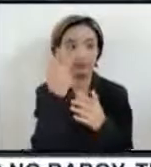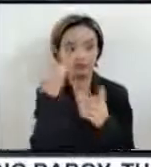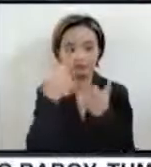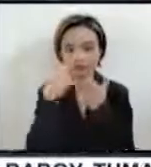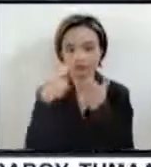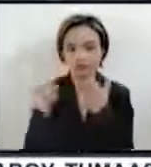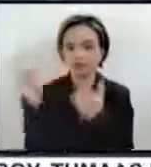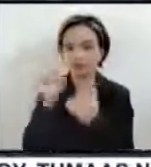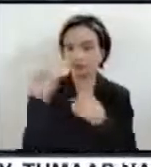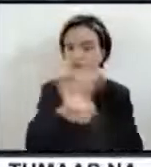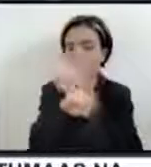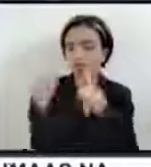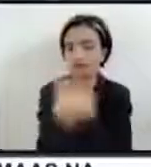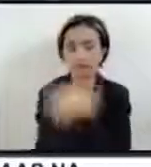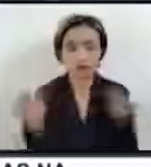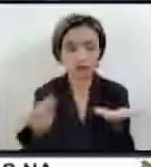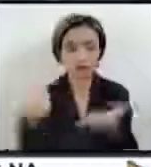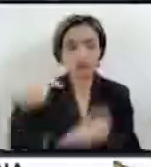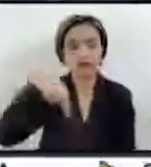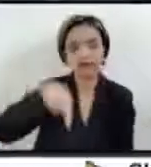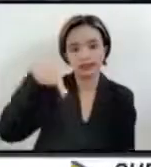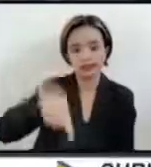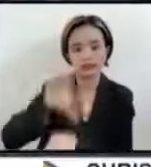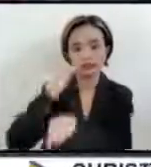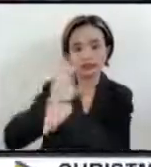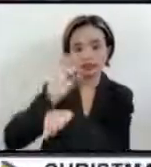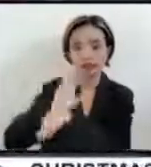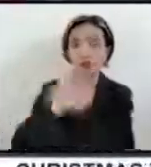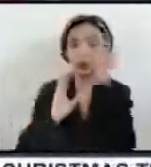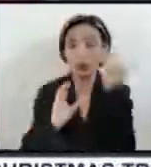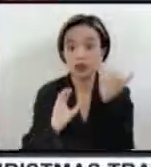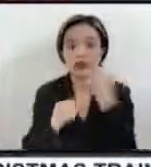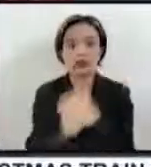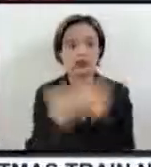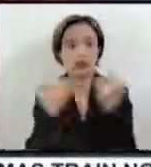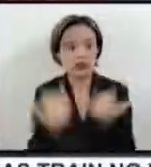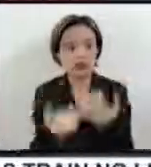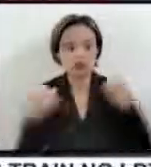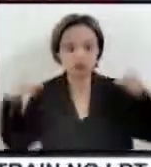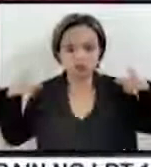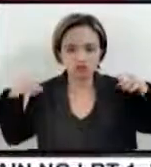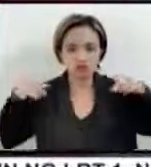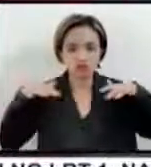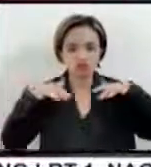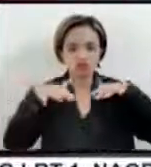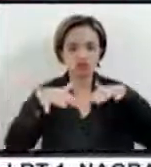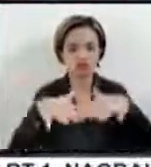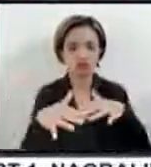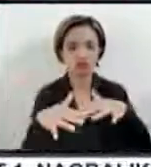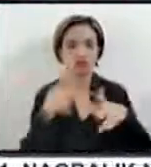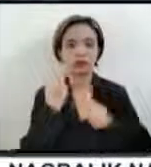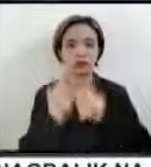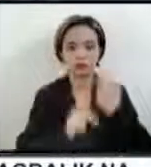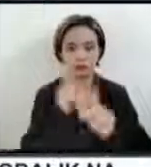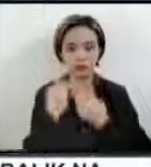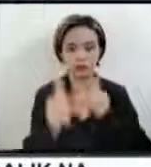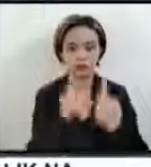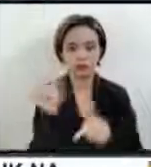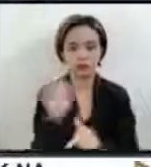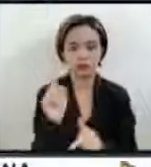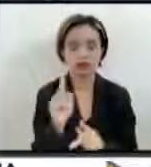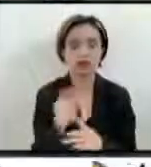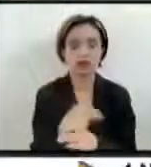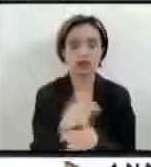dito sa Quiapo Church dahil tiyak na dadagsan naman ngayong araw ang mga deboto ng Black Nazarene.